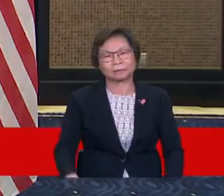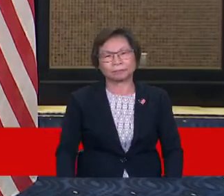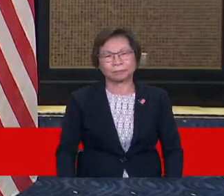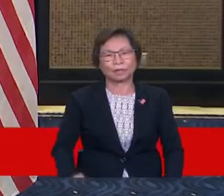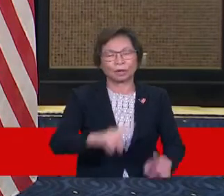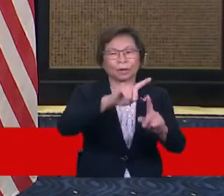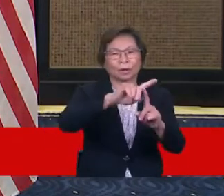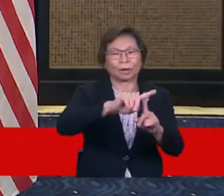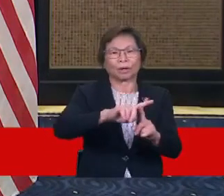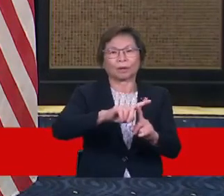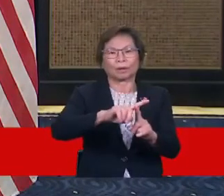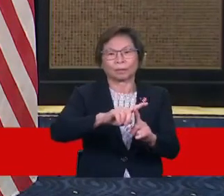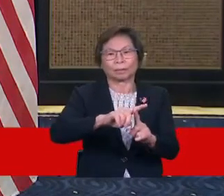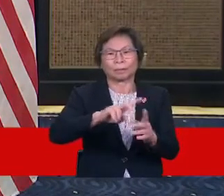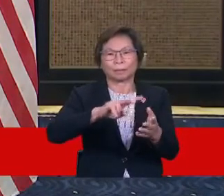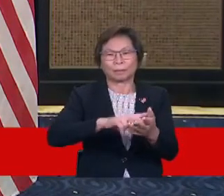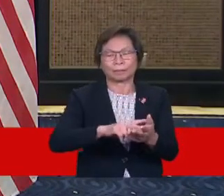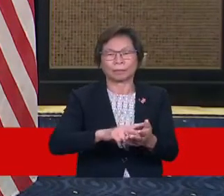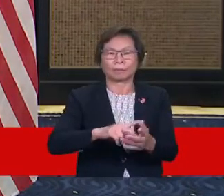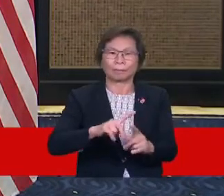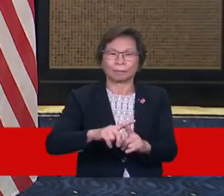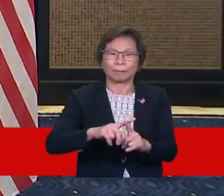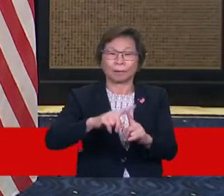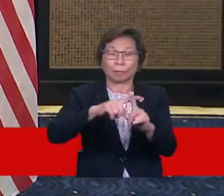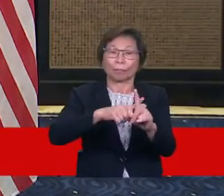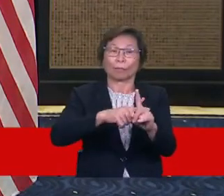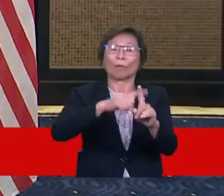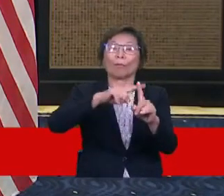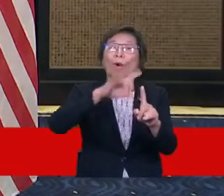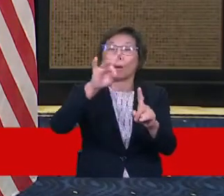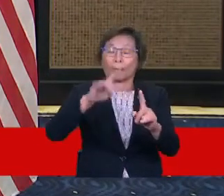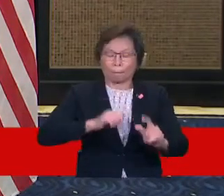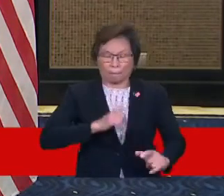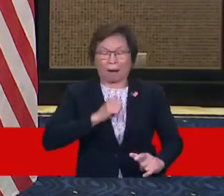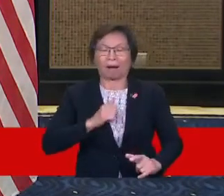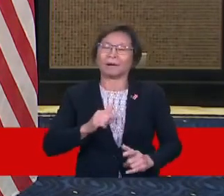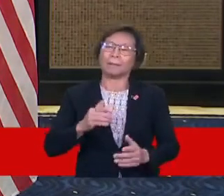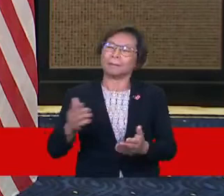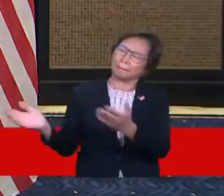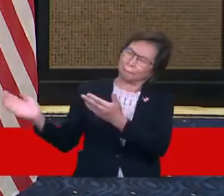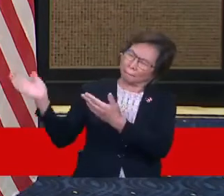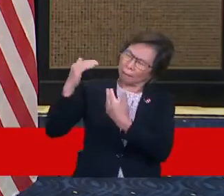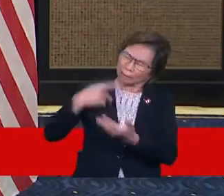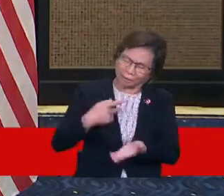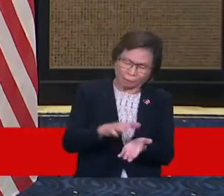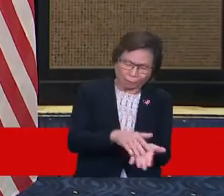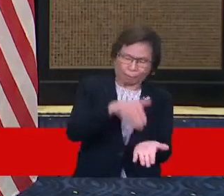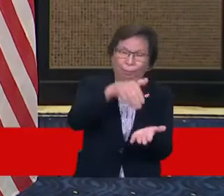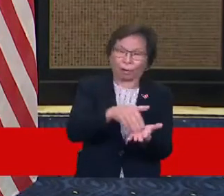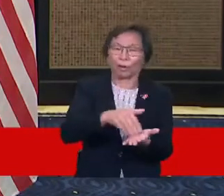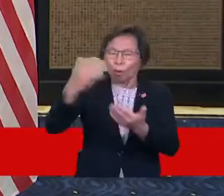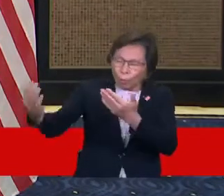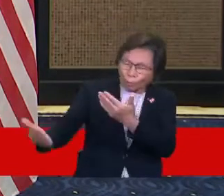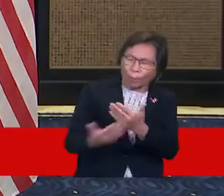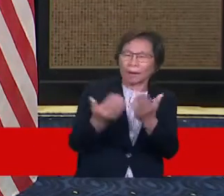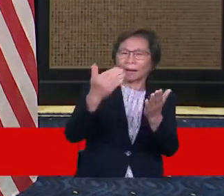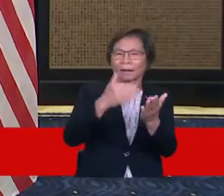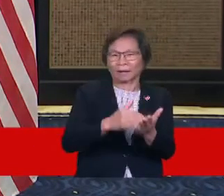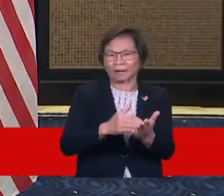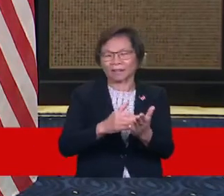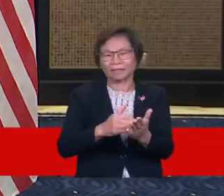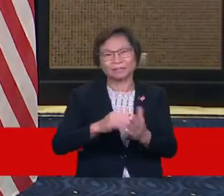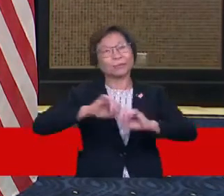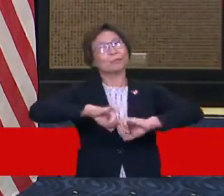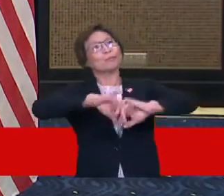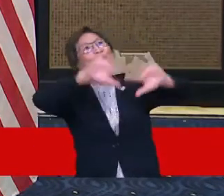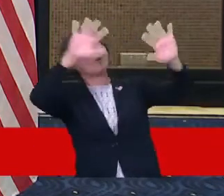Hai ogos yang bermakna ini marilah kita bangkit bersama-sama untuk kembalikan smule Sinar